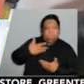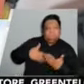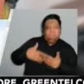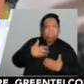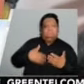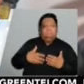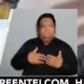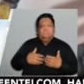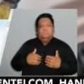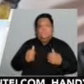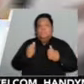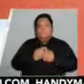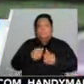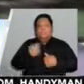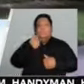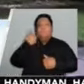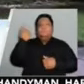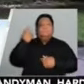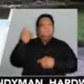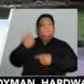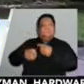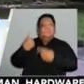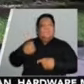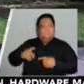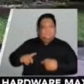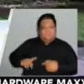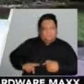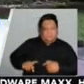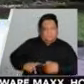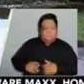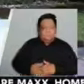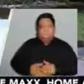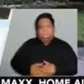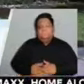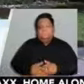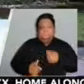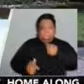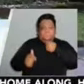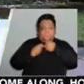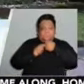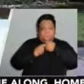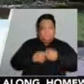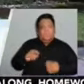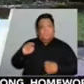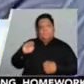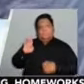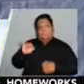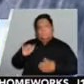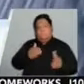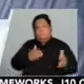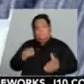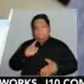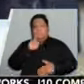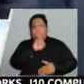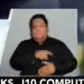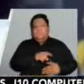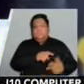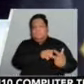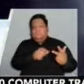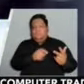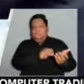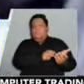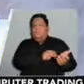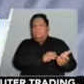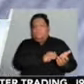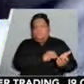With donors na nakasama po namin. Ipapasupi na raw ng NBI ang tatlong doktor na pinangalanan na dawit sa pag-opera ng